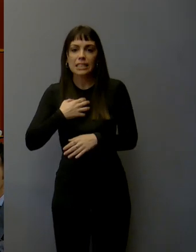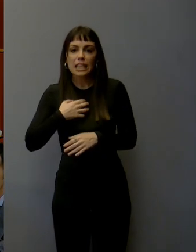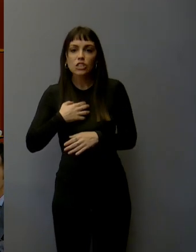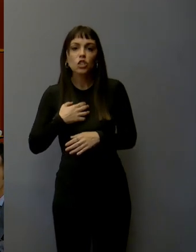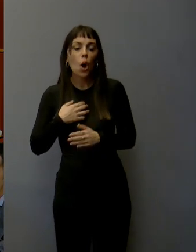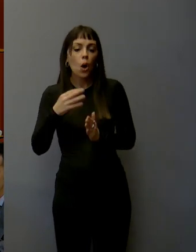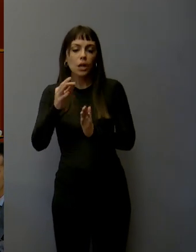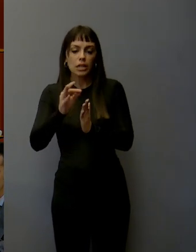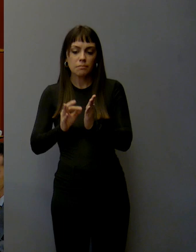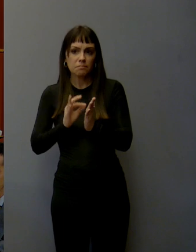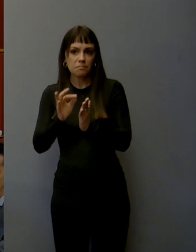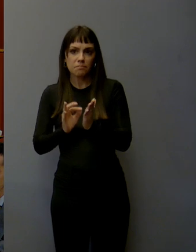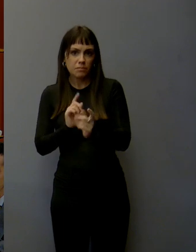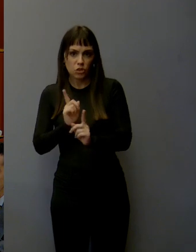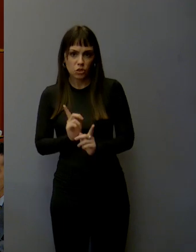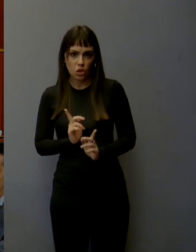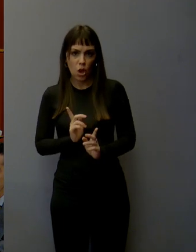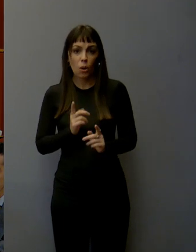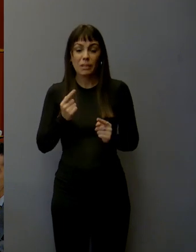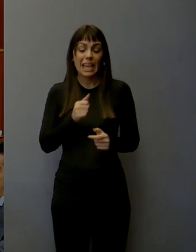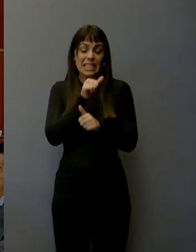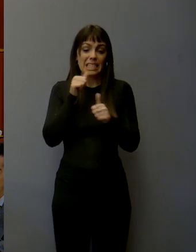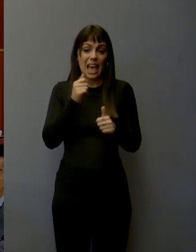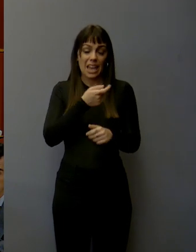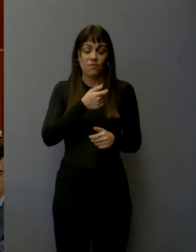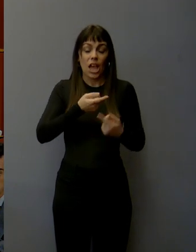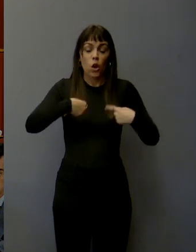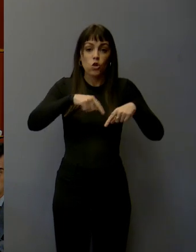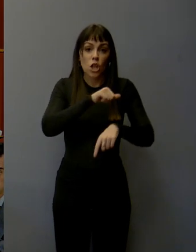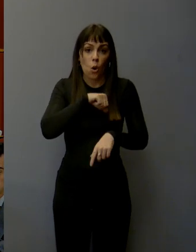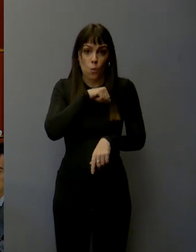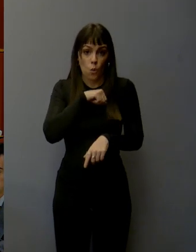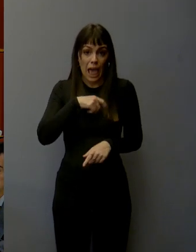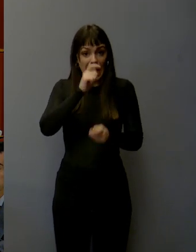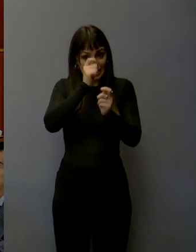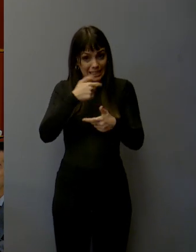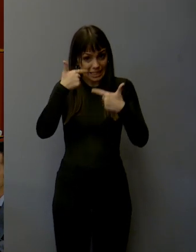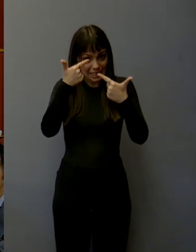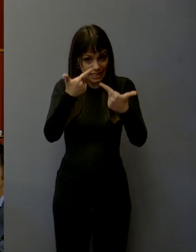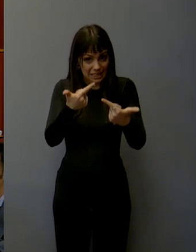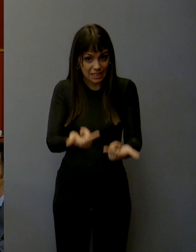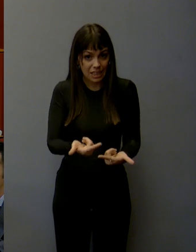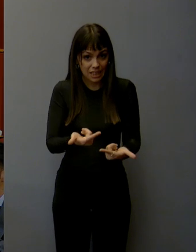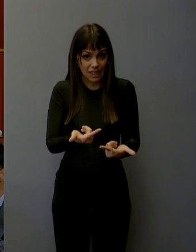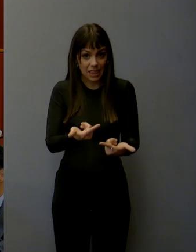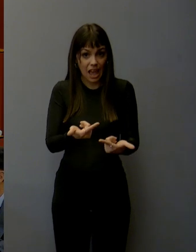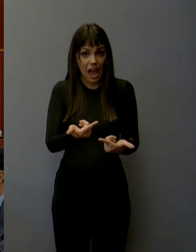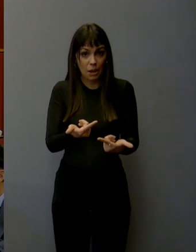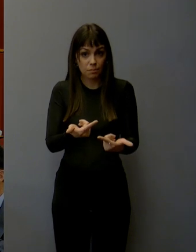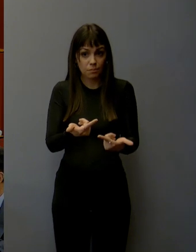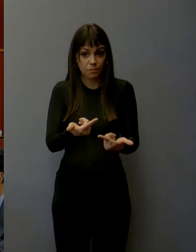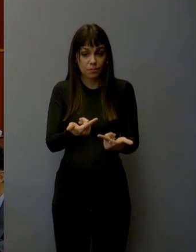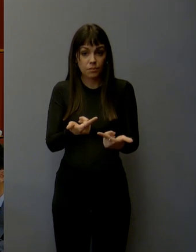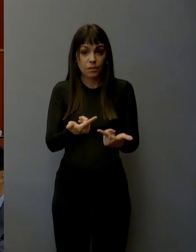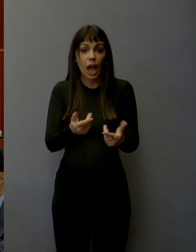ridare una dignità anche al consiglio comunale passa anche dal riconoscere la necessità di dare dei tempi utili a costruire opinioni